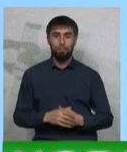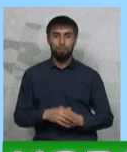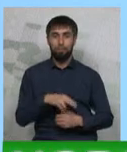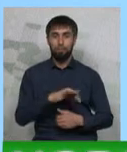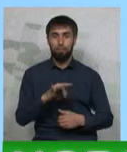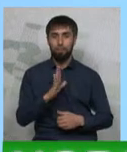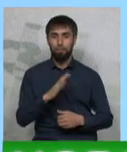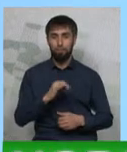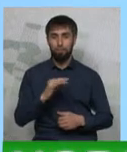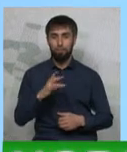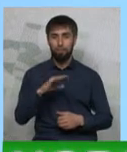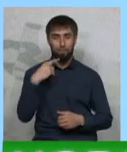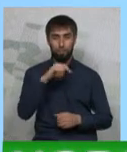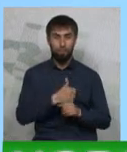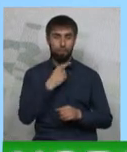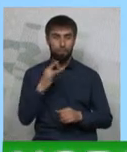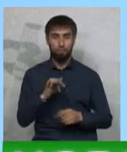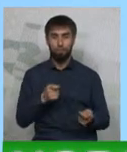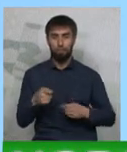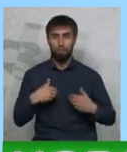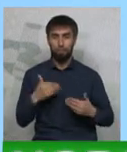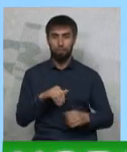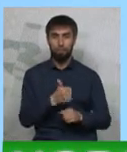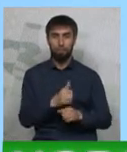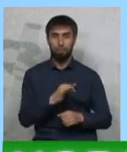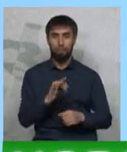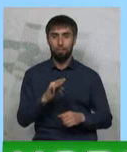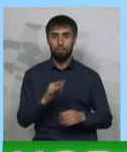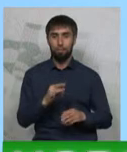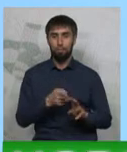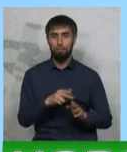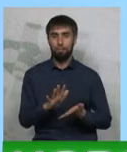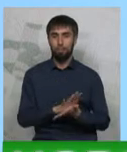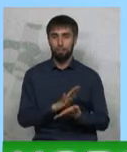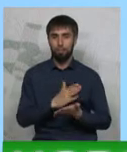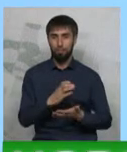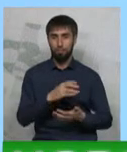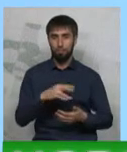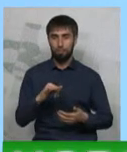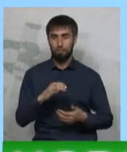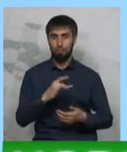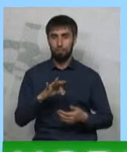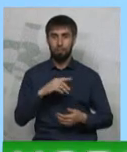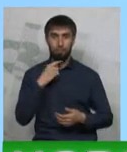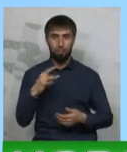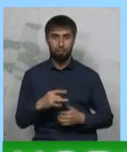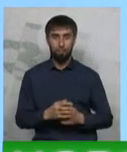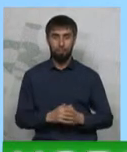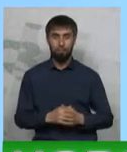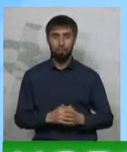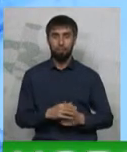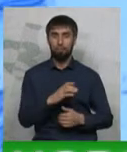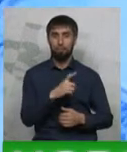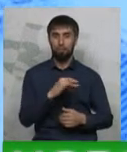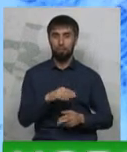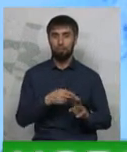Премьер Владимир Сластенин от лица главы республики и правительства поздравил главных редакторов, ведущих региональных печатных изданий Сердало и Ингушетия, Хадижат